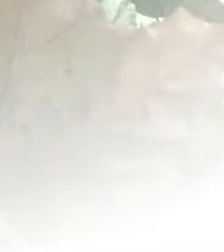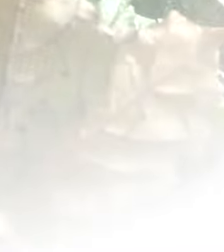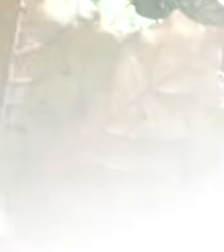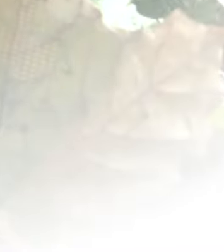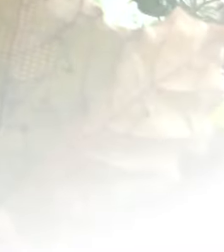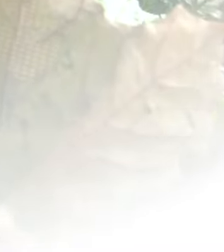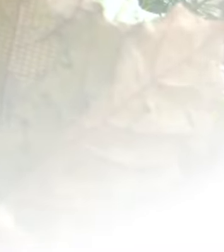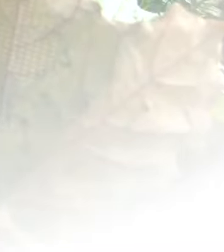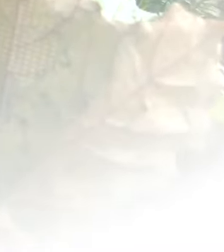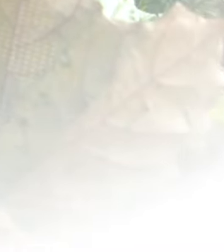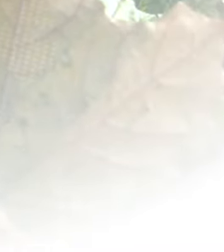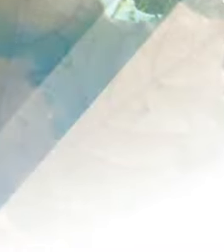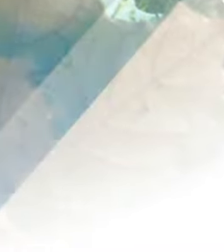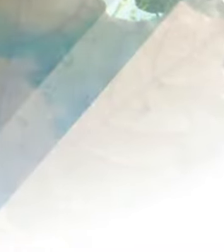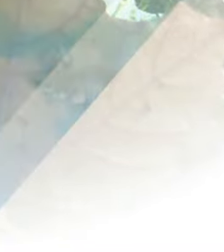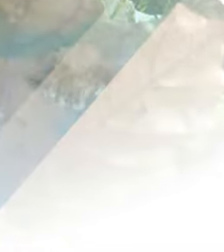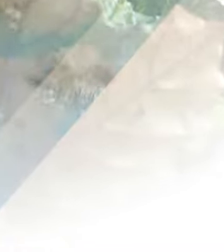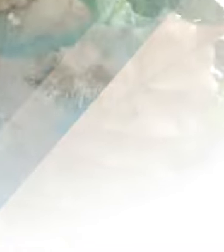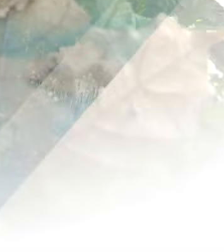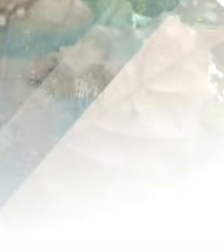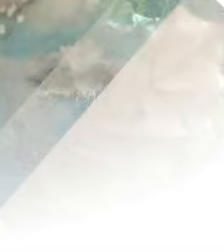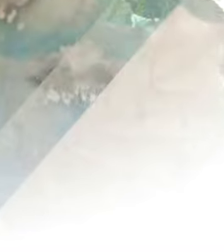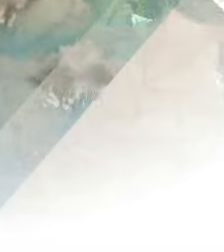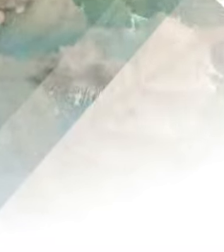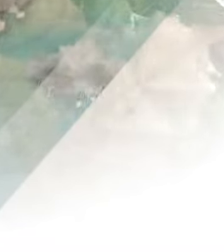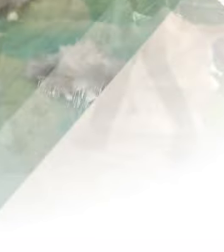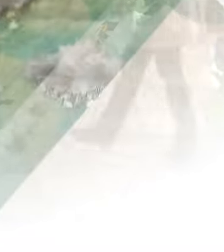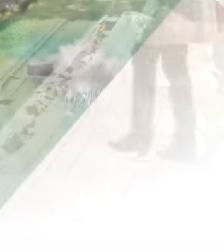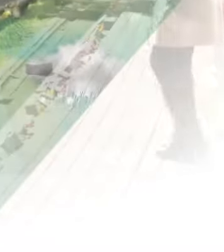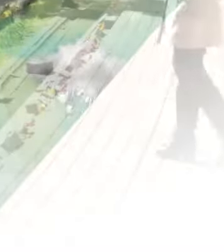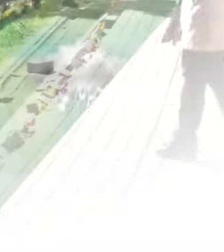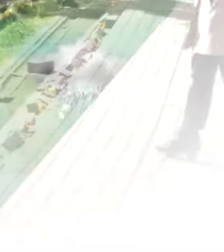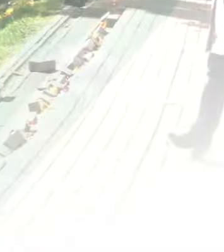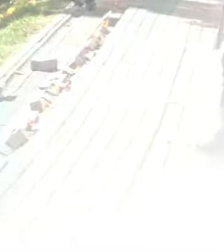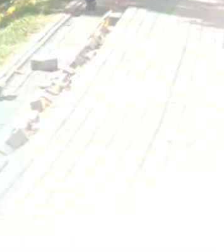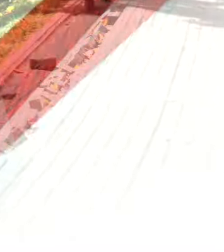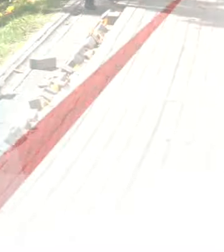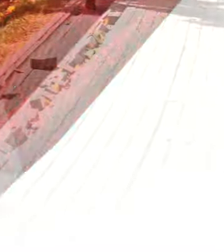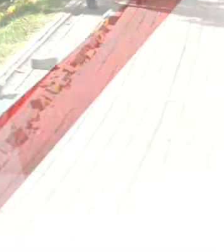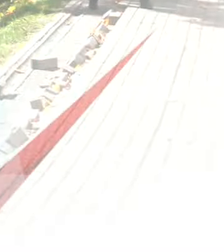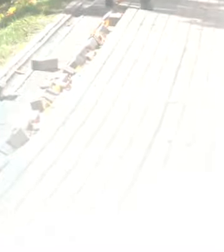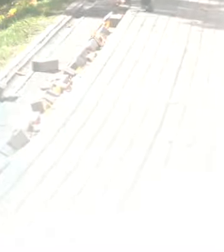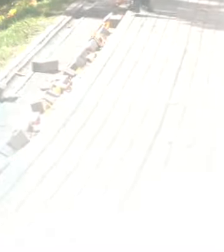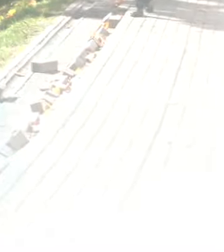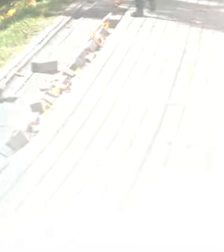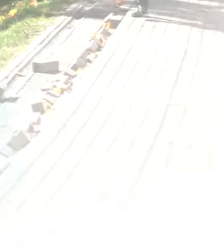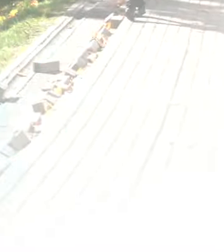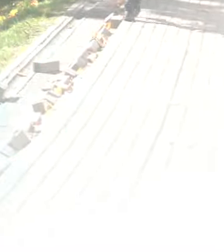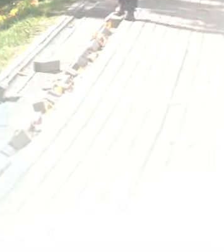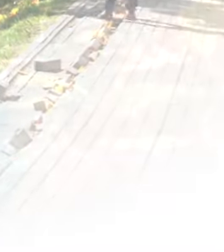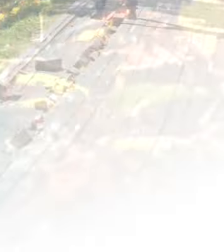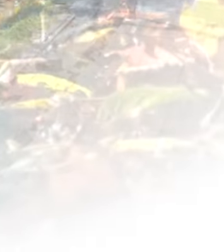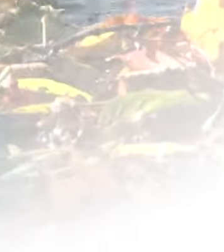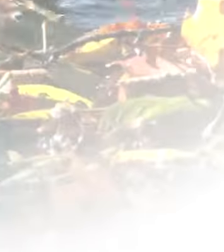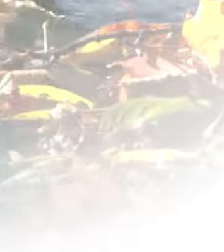і народныя прыкметы, звязаныя з гэтым святам. Напрыклад, казалі, па ўсіх святых холад пройме ўсіх,